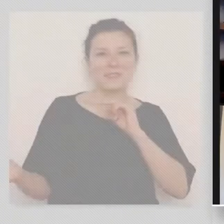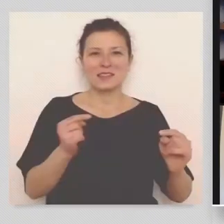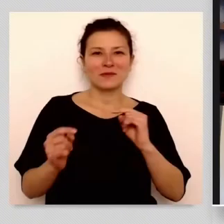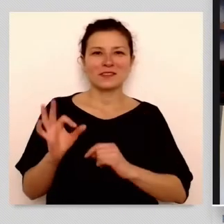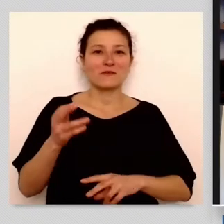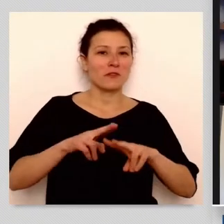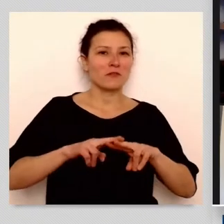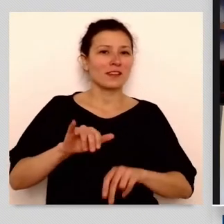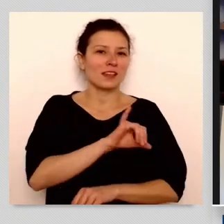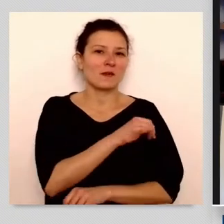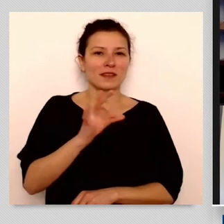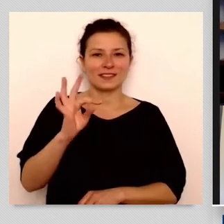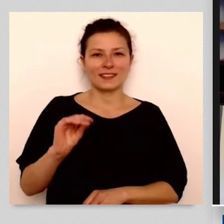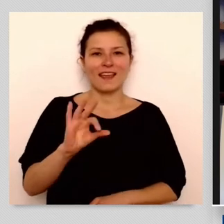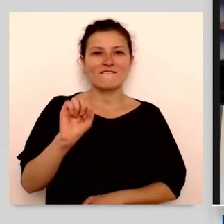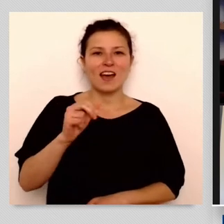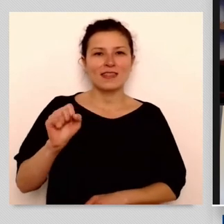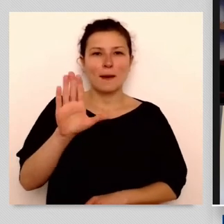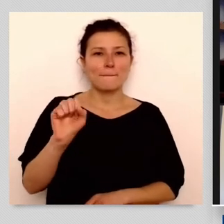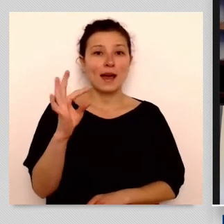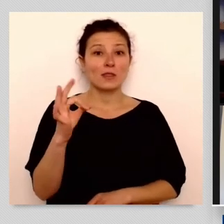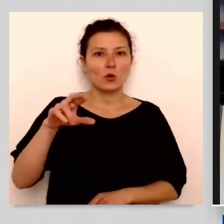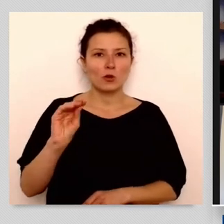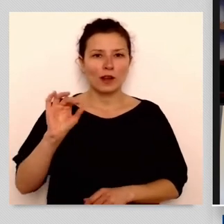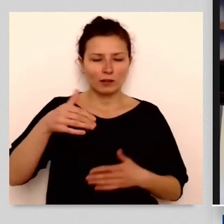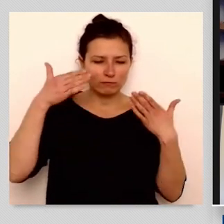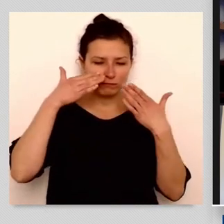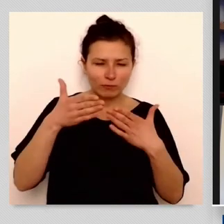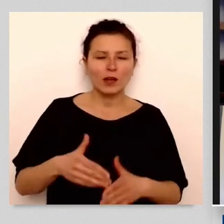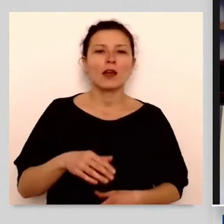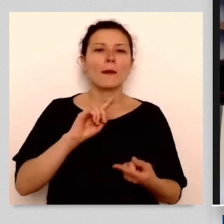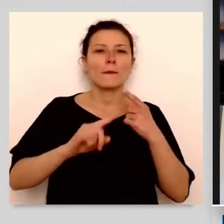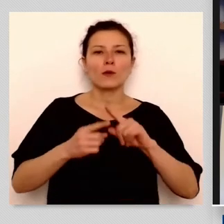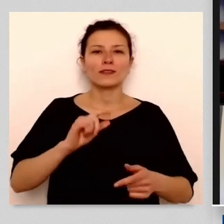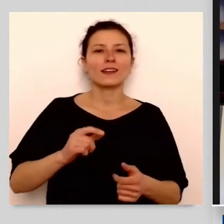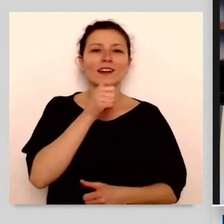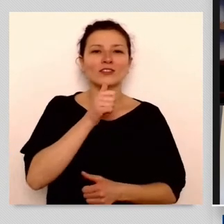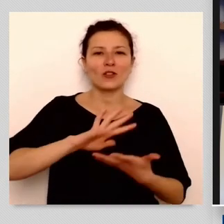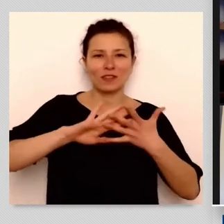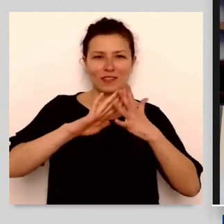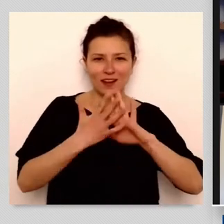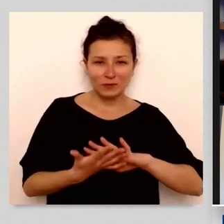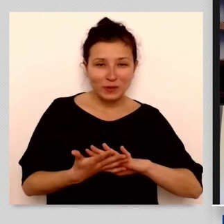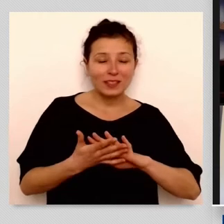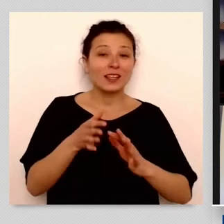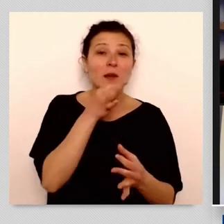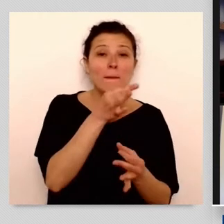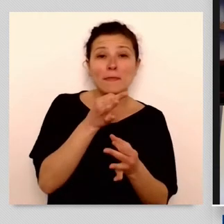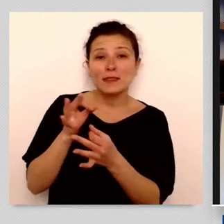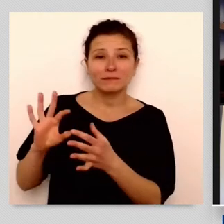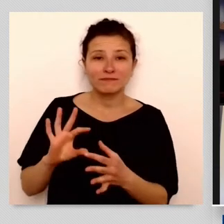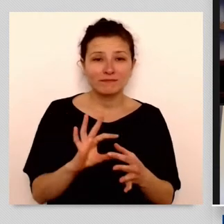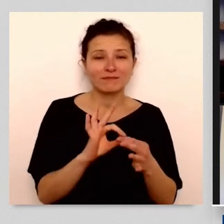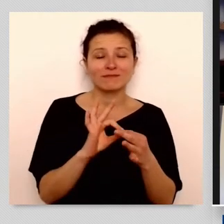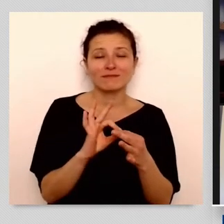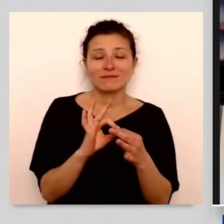imienia Stefana Batorego, debacie poświęconej polityce zielonej transformacji i pytaniom, jakie